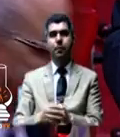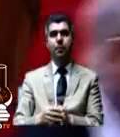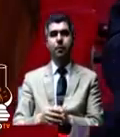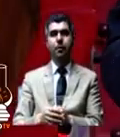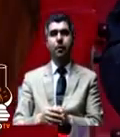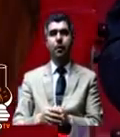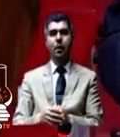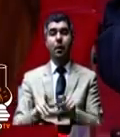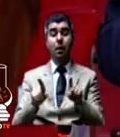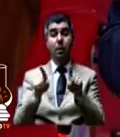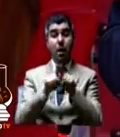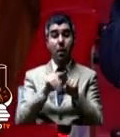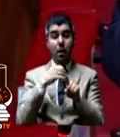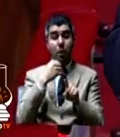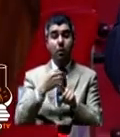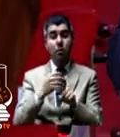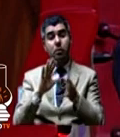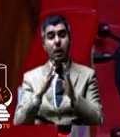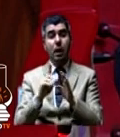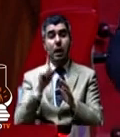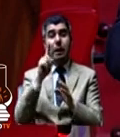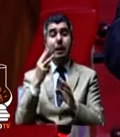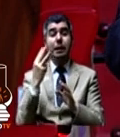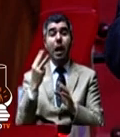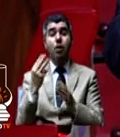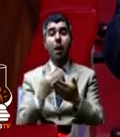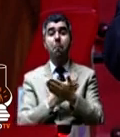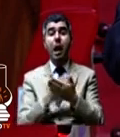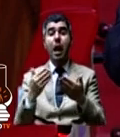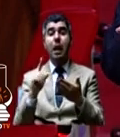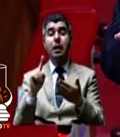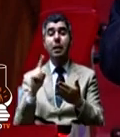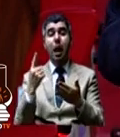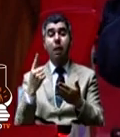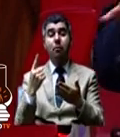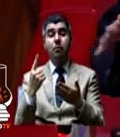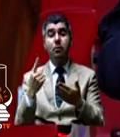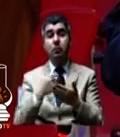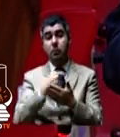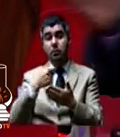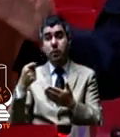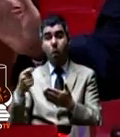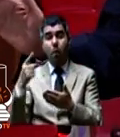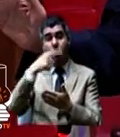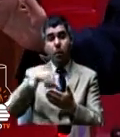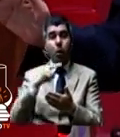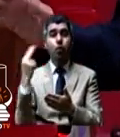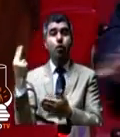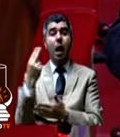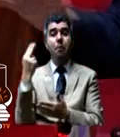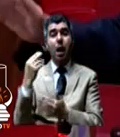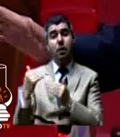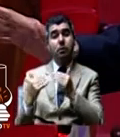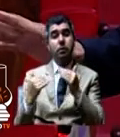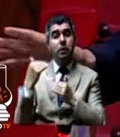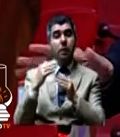استثمارات غادي نحطوا حوالي 13 مليار سنتيم باش نجهزوا الجامعات كلها بالوي فاي بالصبيب المرتفع،